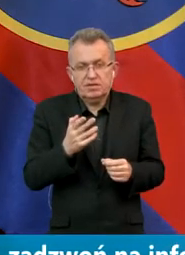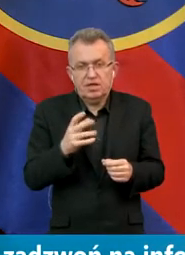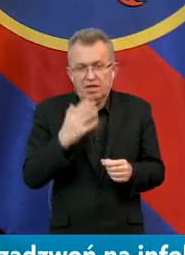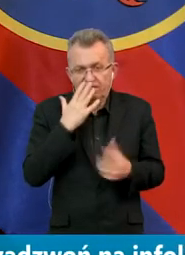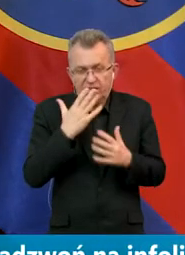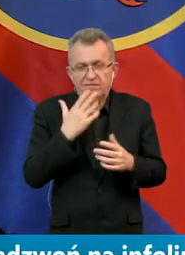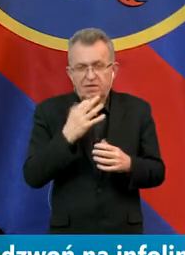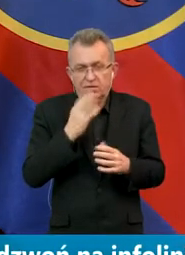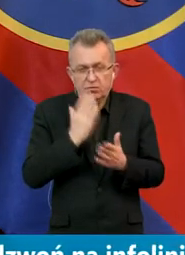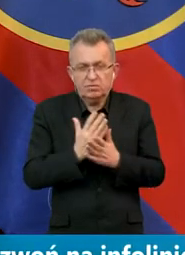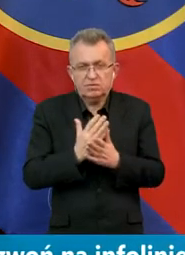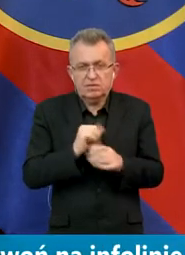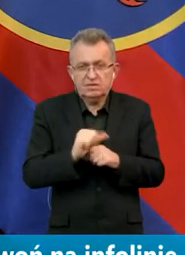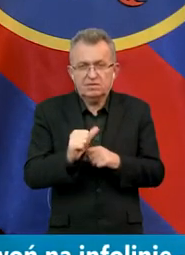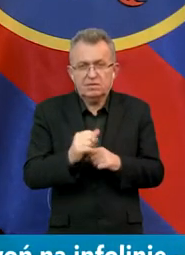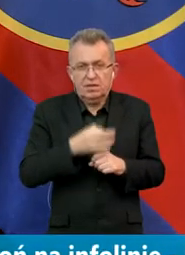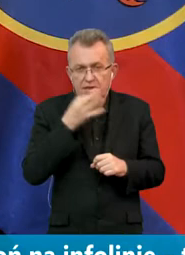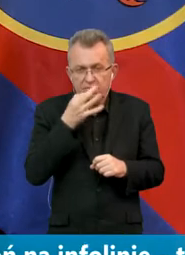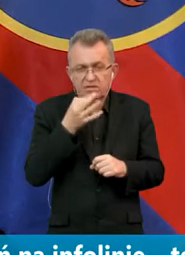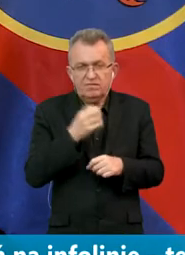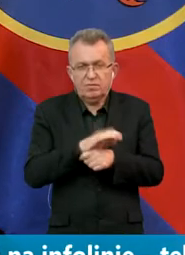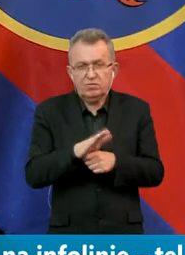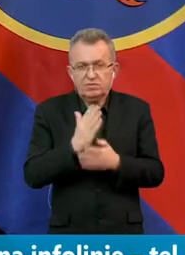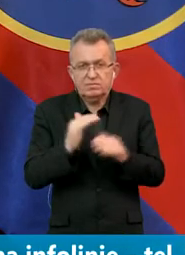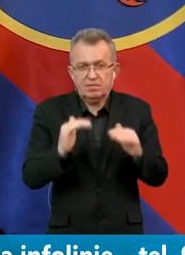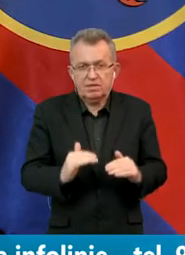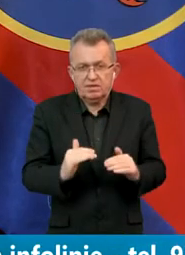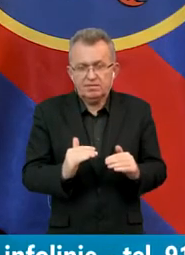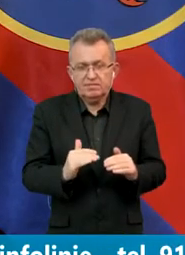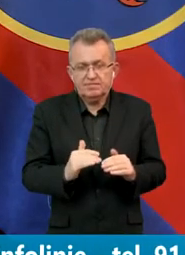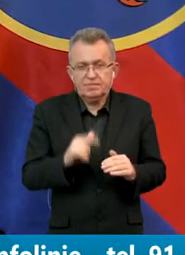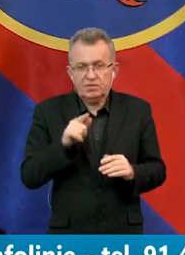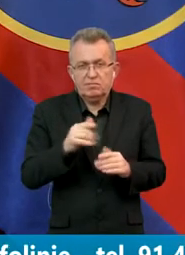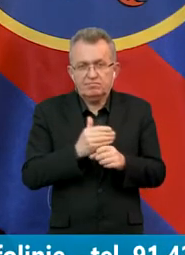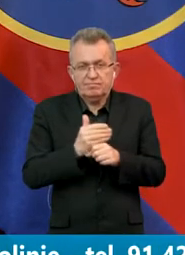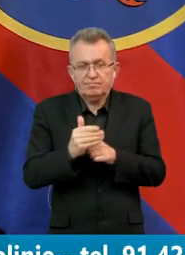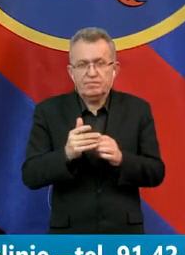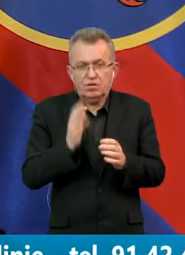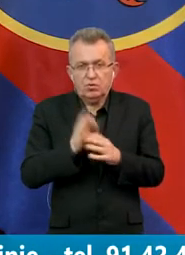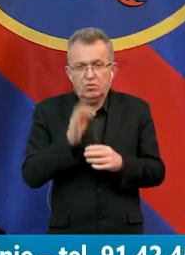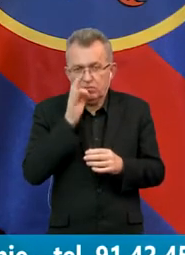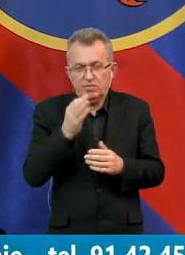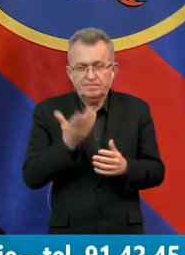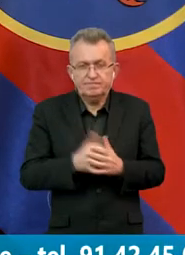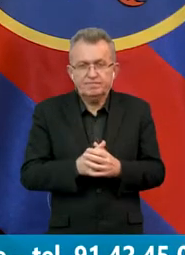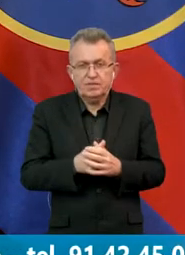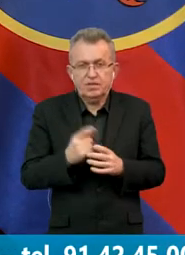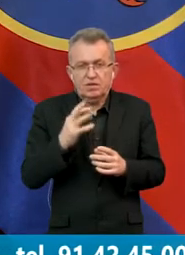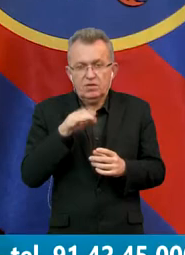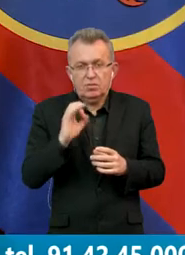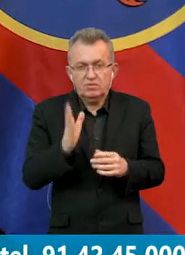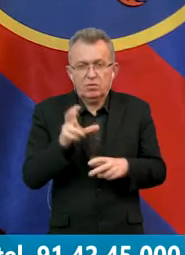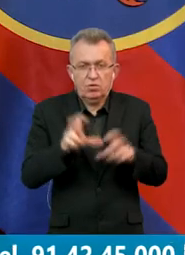wyraźnie widać, że sytuacja epidemiczna się poprawia, zatem wszystko zmierza, wydaje się, ku dobremu. Będziemy mogli otwierać